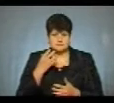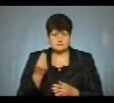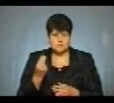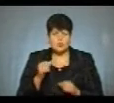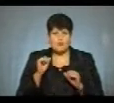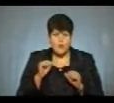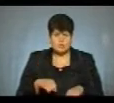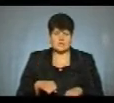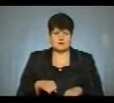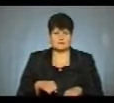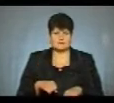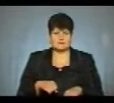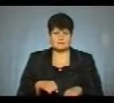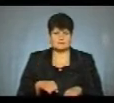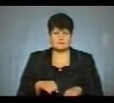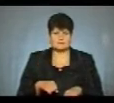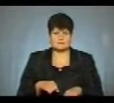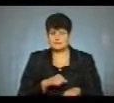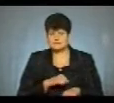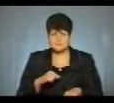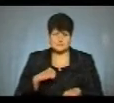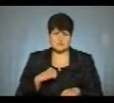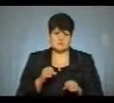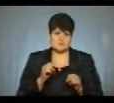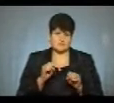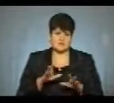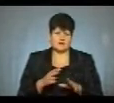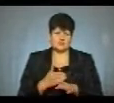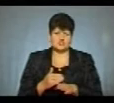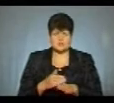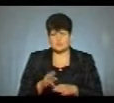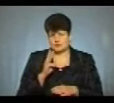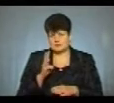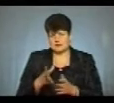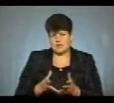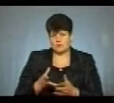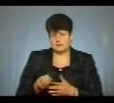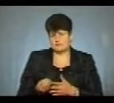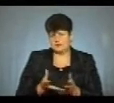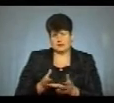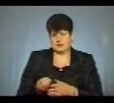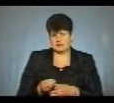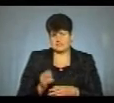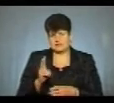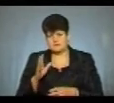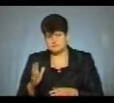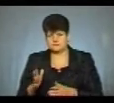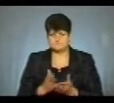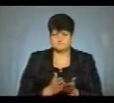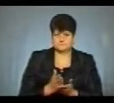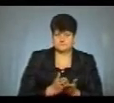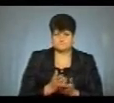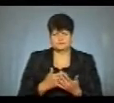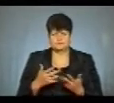могли, скажімо, безболісно віддавати частину свого заробітку для оплати житлово-комунальних послуг і